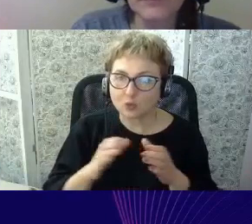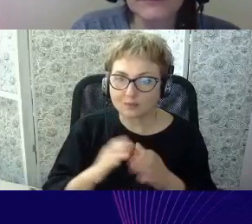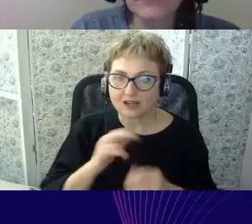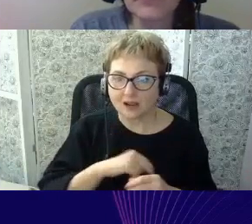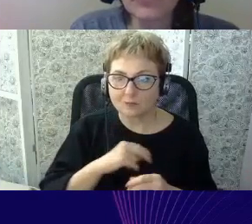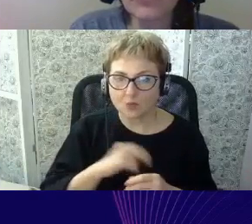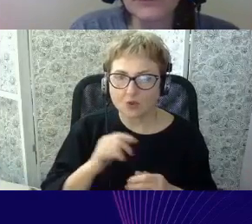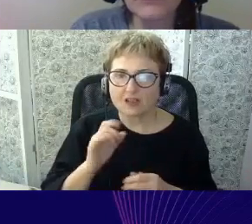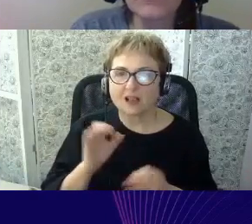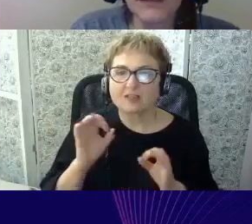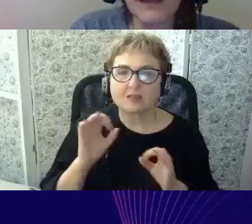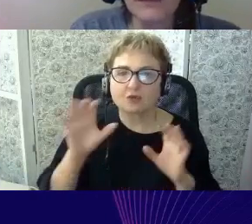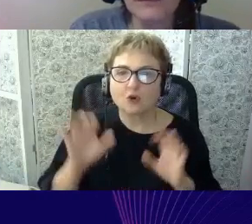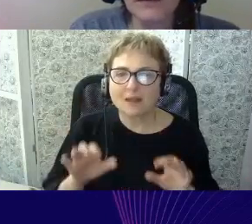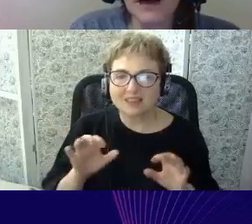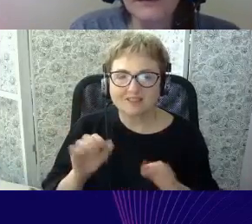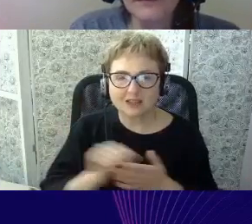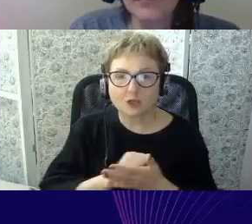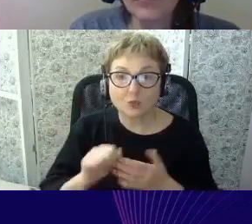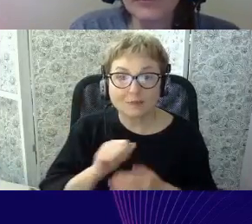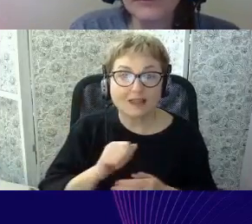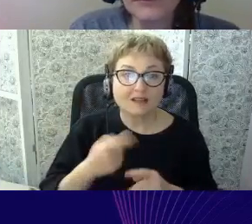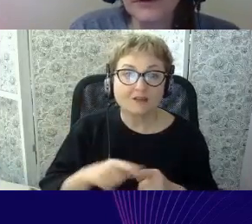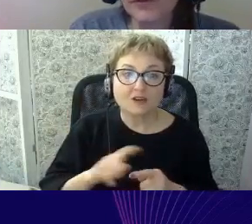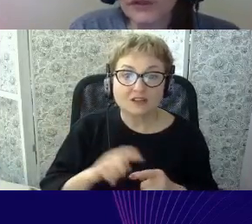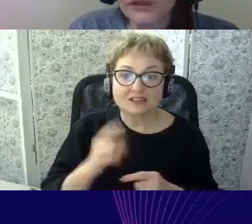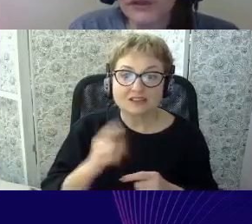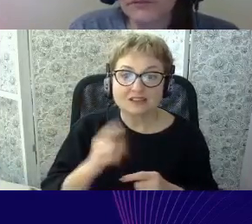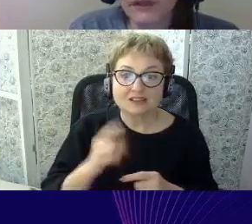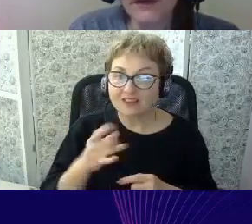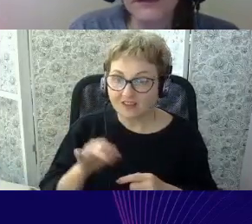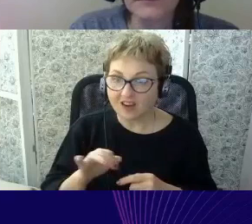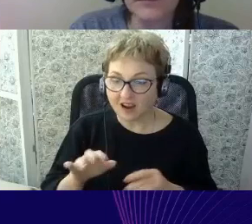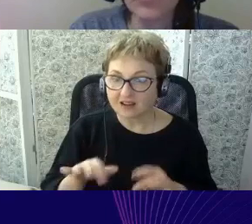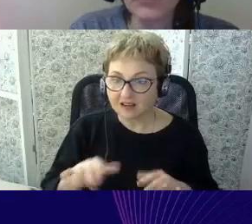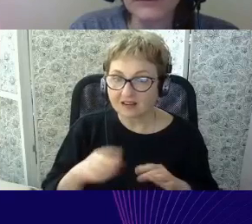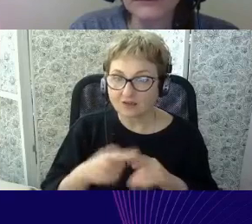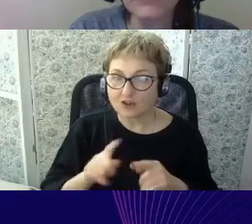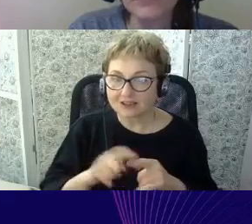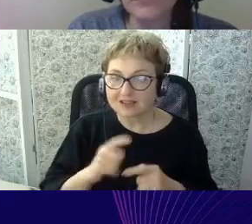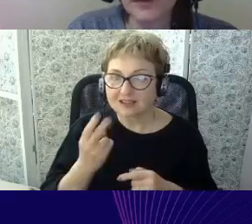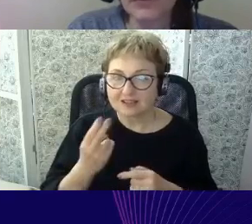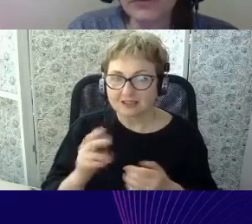работа с нормативными документами, а это работа в цифровой среде. да, это работа с цифровыми